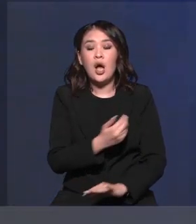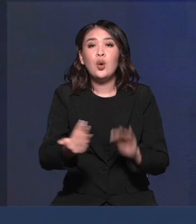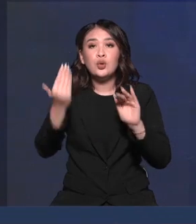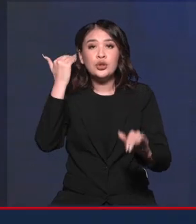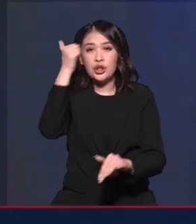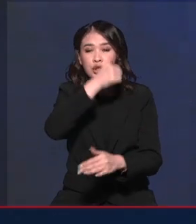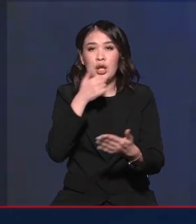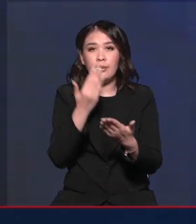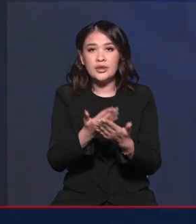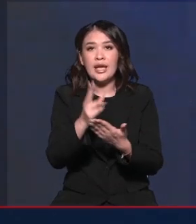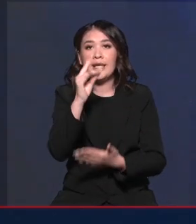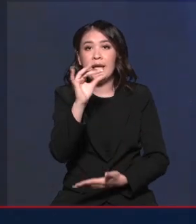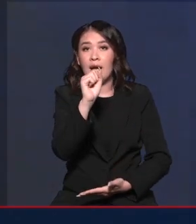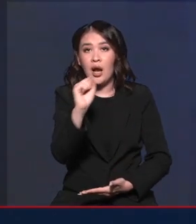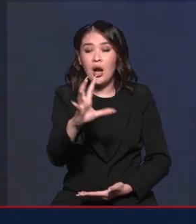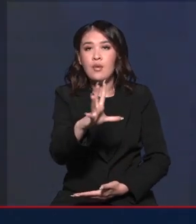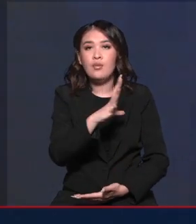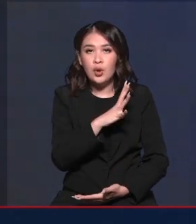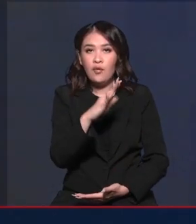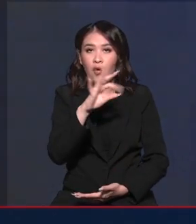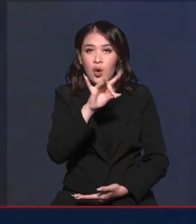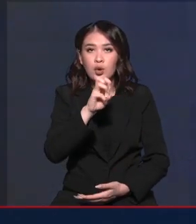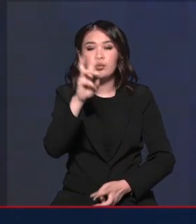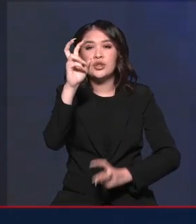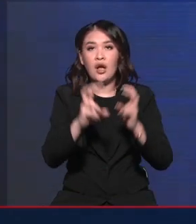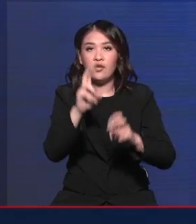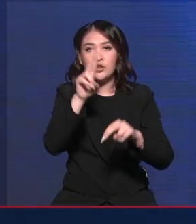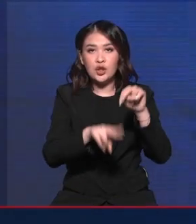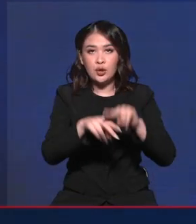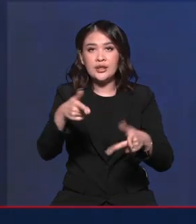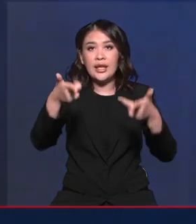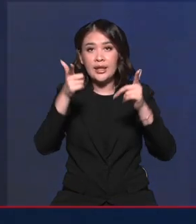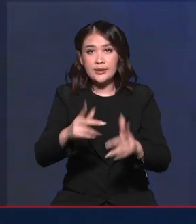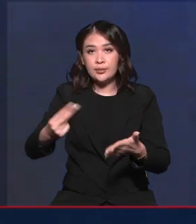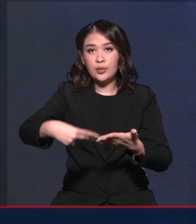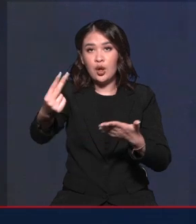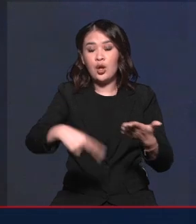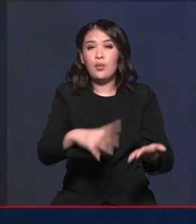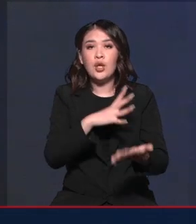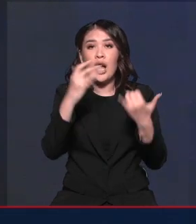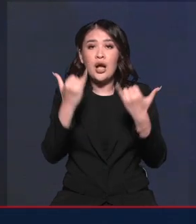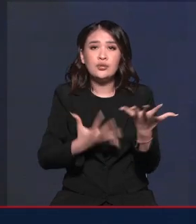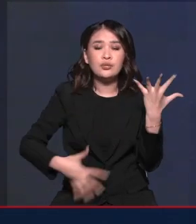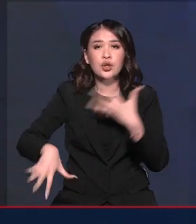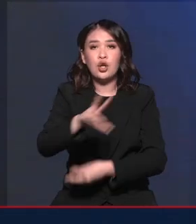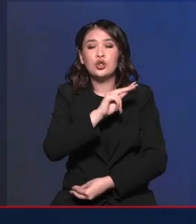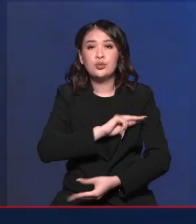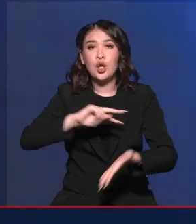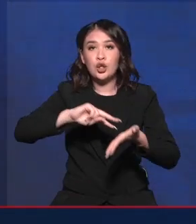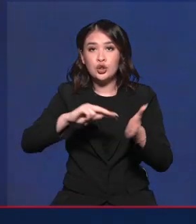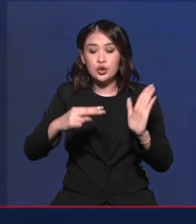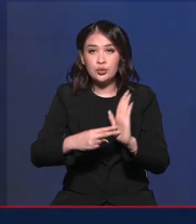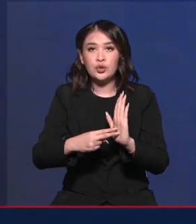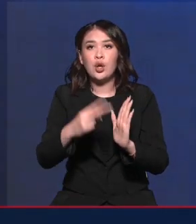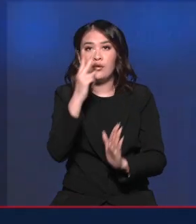жылы Kia корпорациясымен осындай форумда зауыт салу туралы келісімге қол қойылды. Бүгін барлық жұмыс жоспар бойынша жүргізіліп